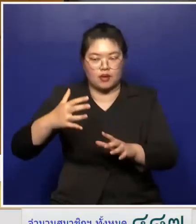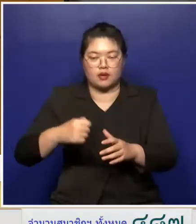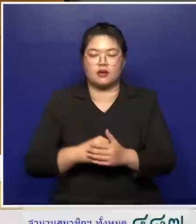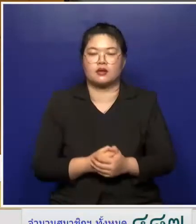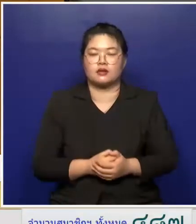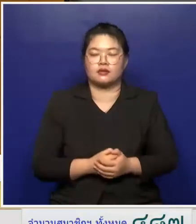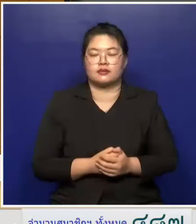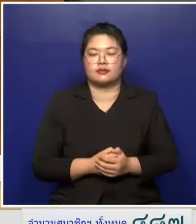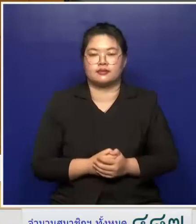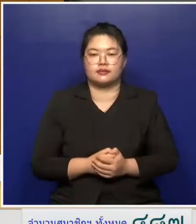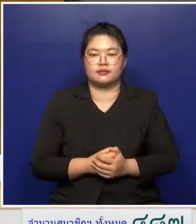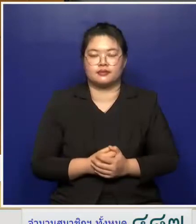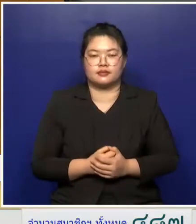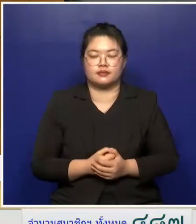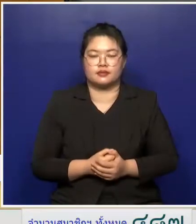จุบัน